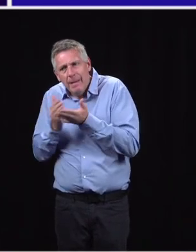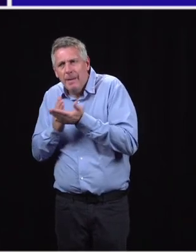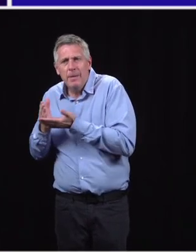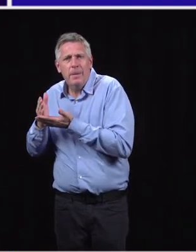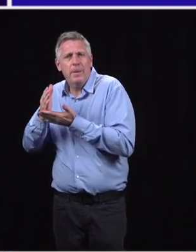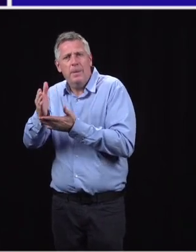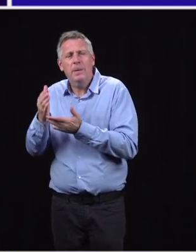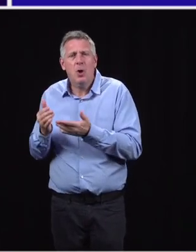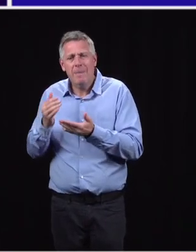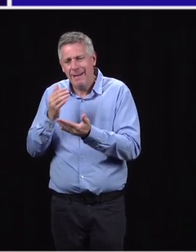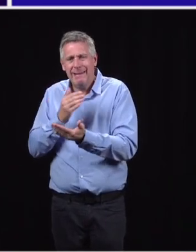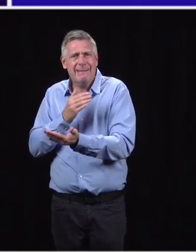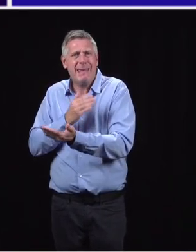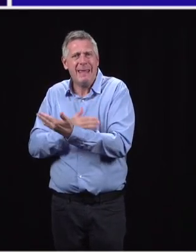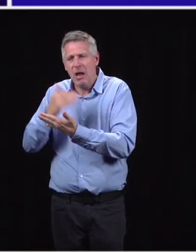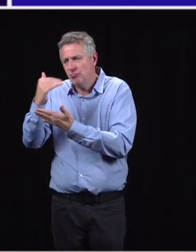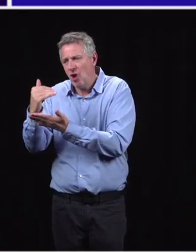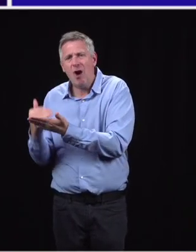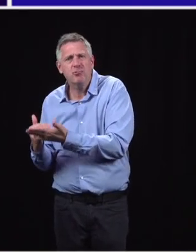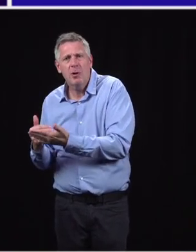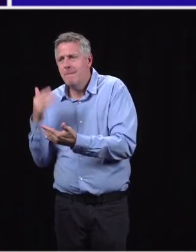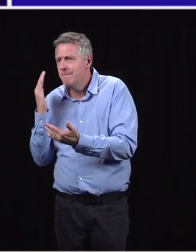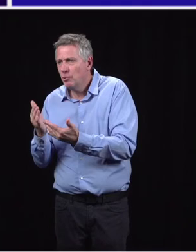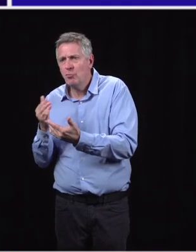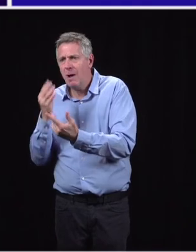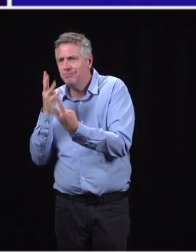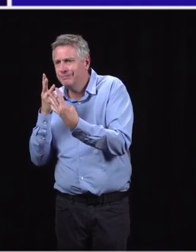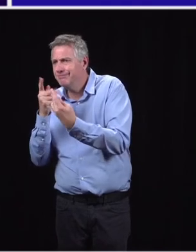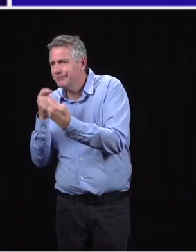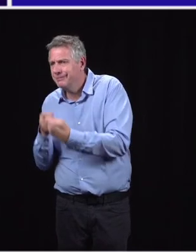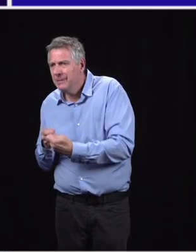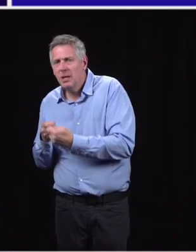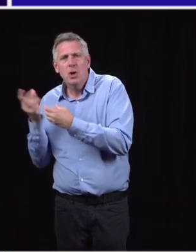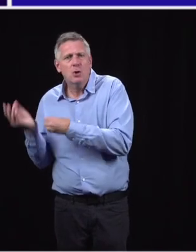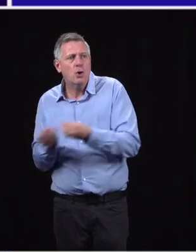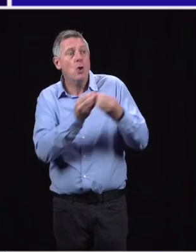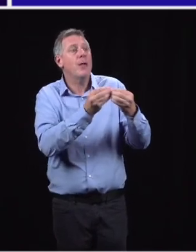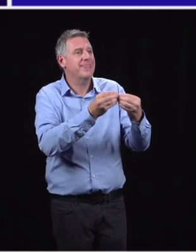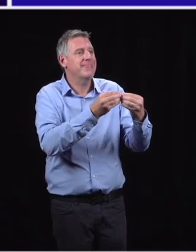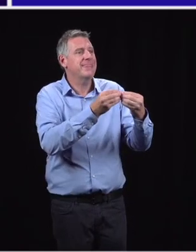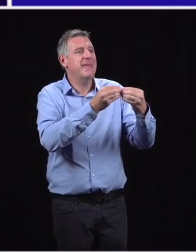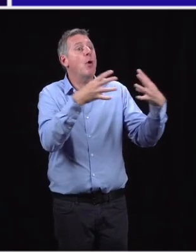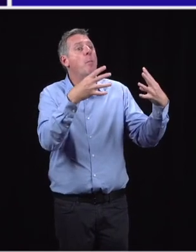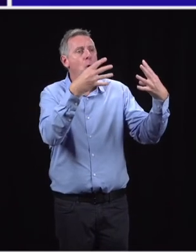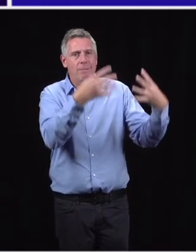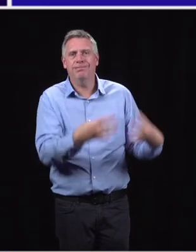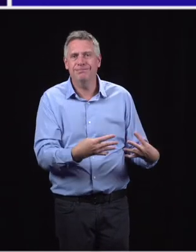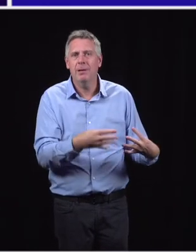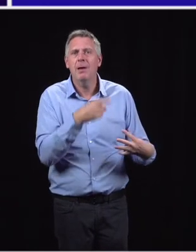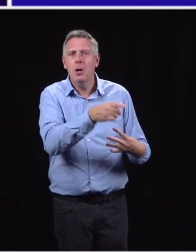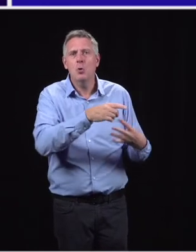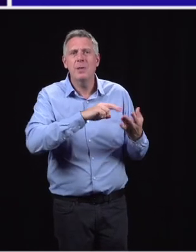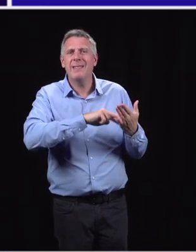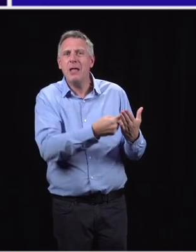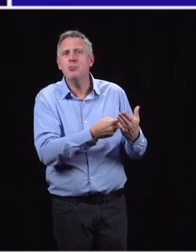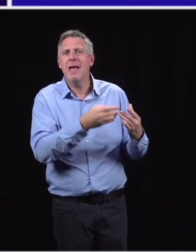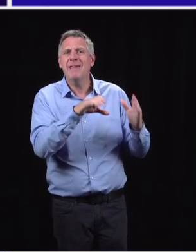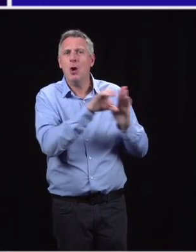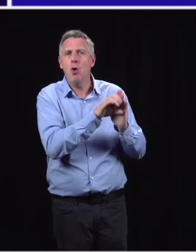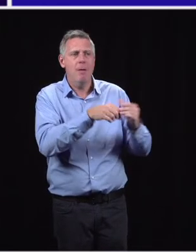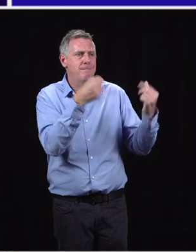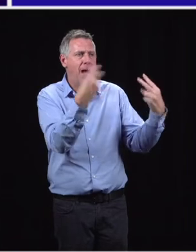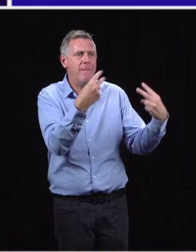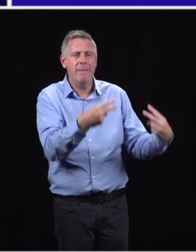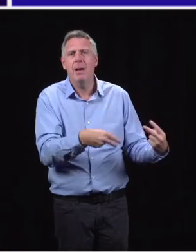un cahier des charges que je que je transpais à mon développeur que lui en fait le traduit avec encodent sur